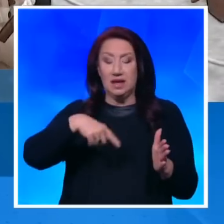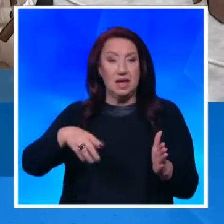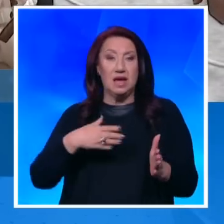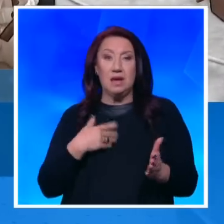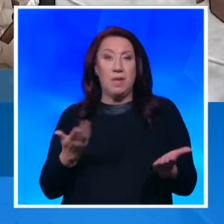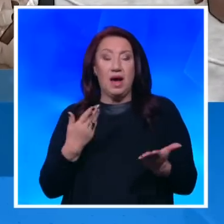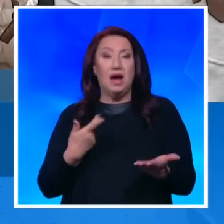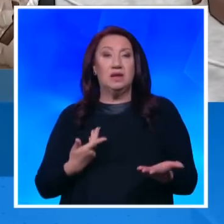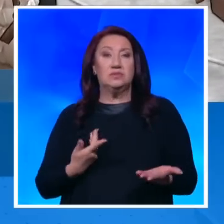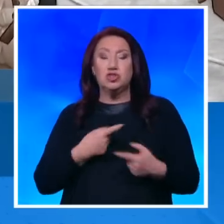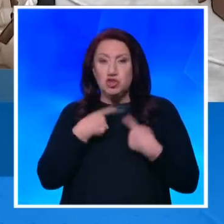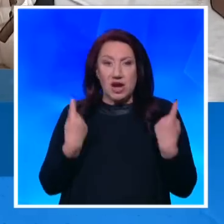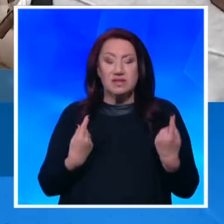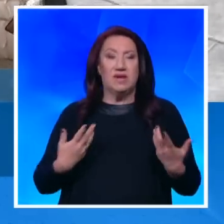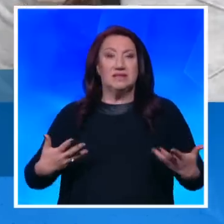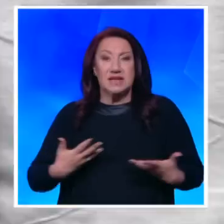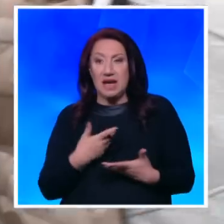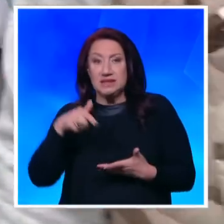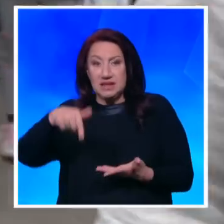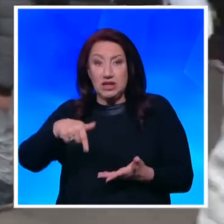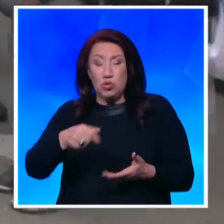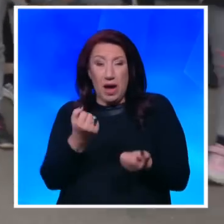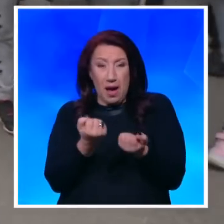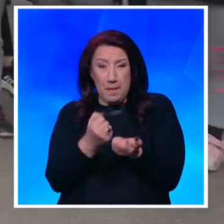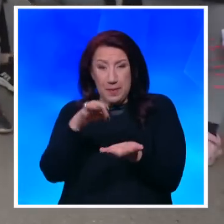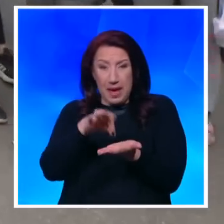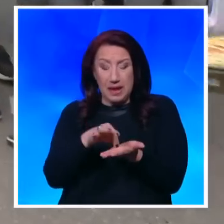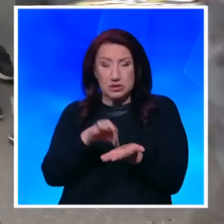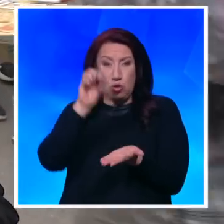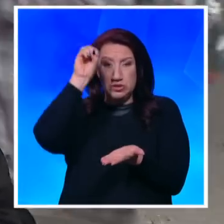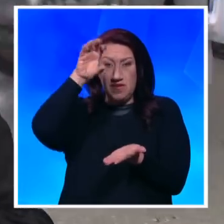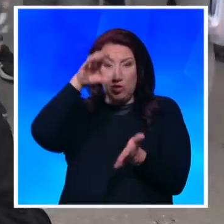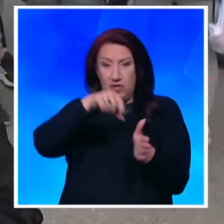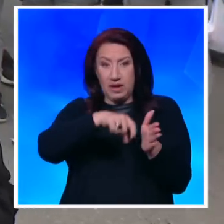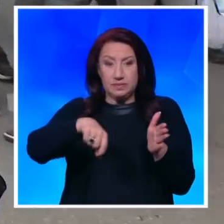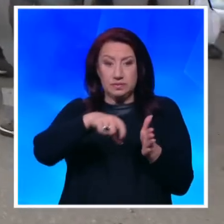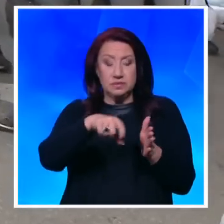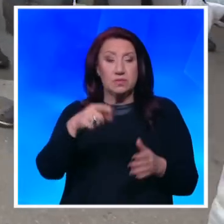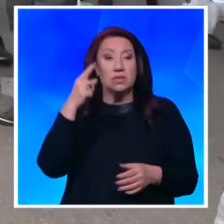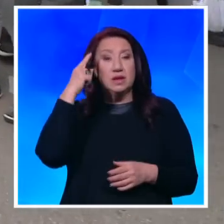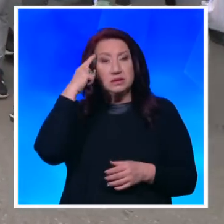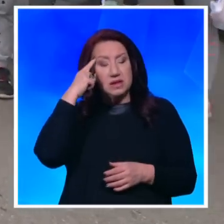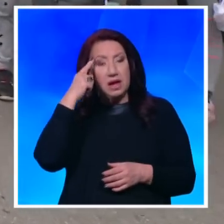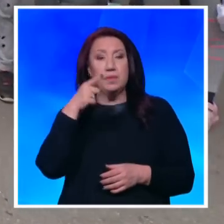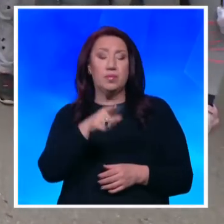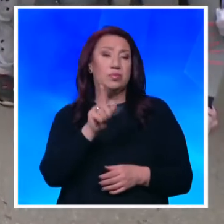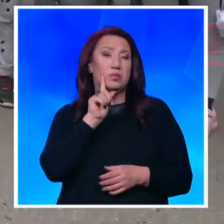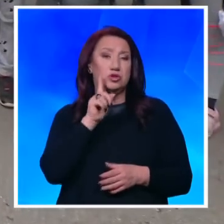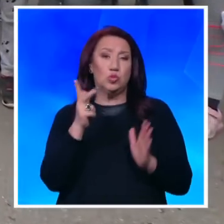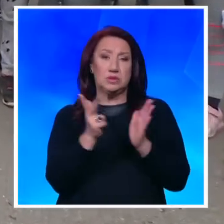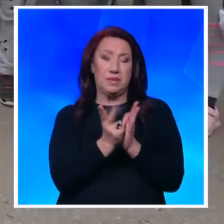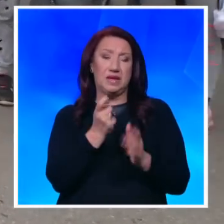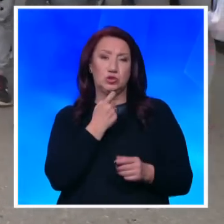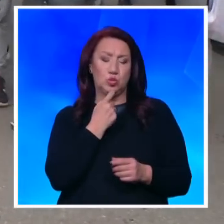това положение е непримиримо. Благодаря ви. Благодаря за този разговор. Знаем, че 18-годишният младеж е задържан за срок от